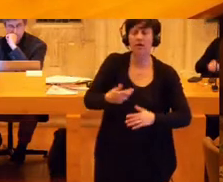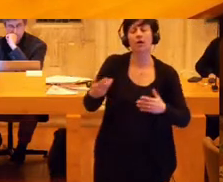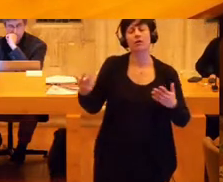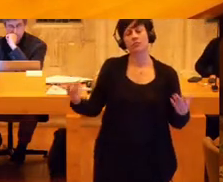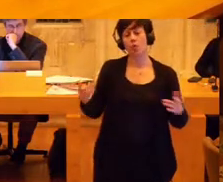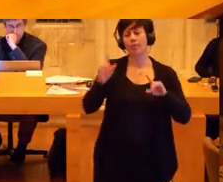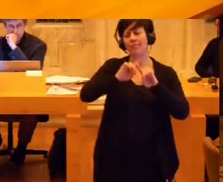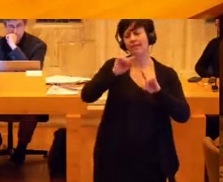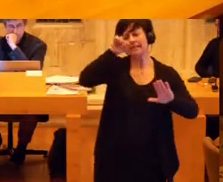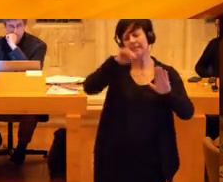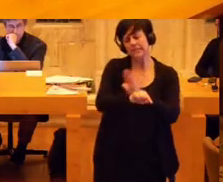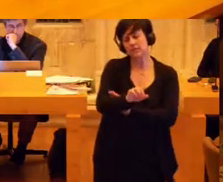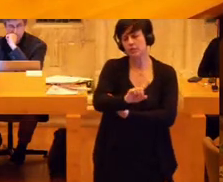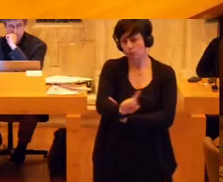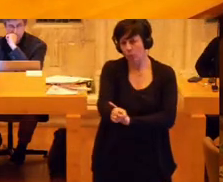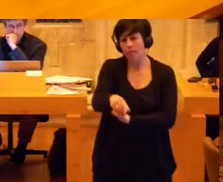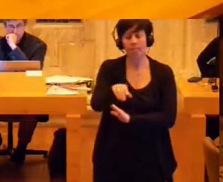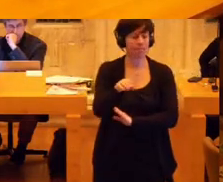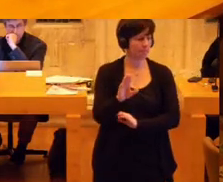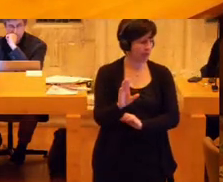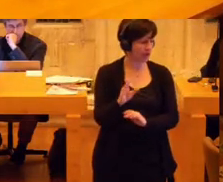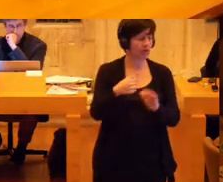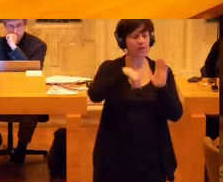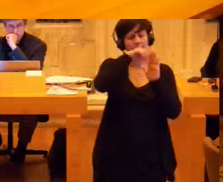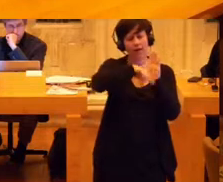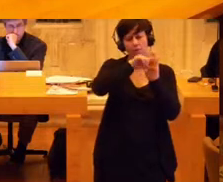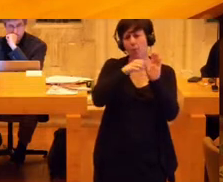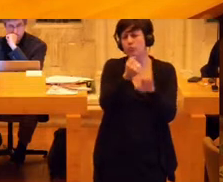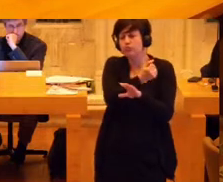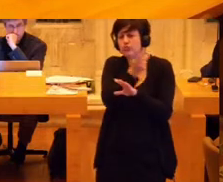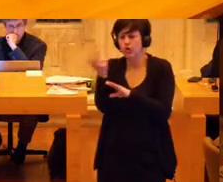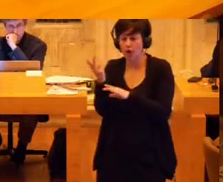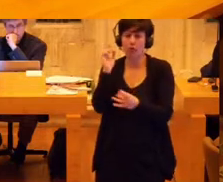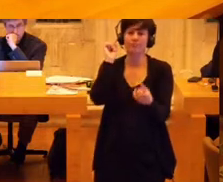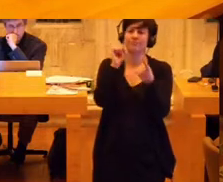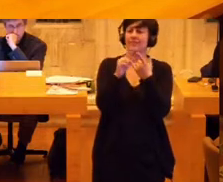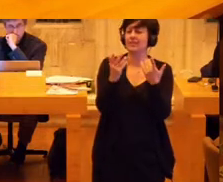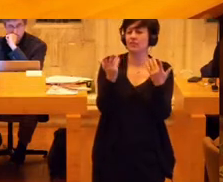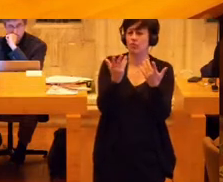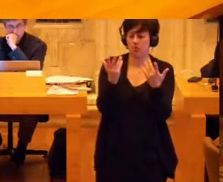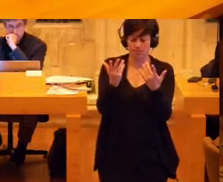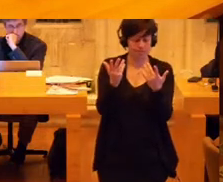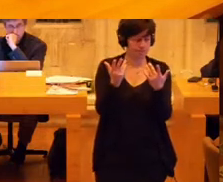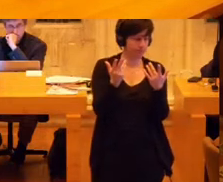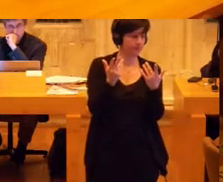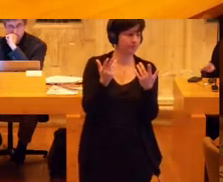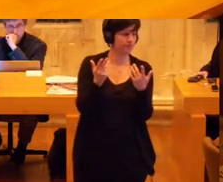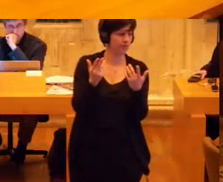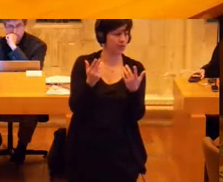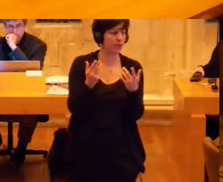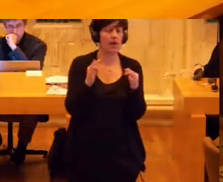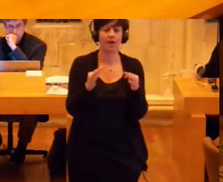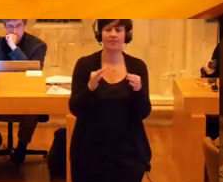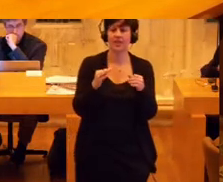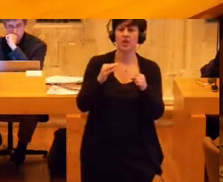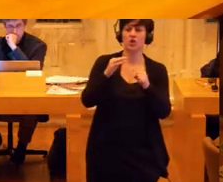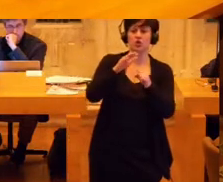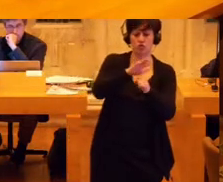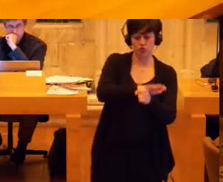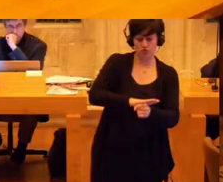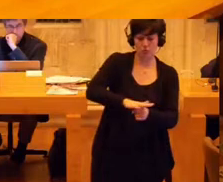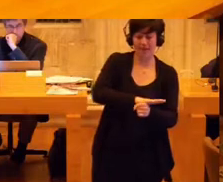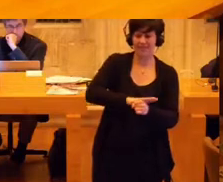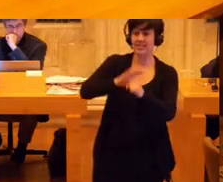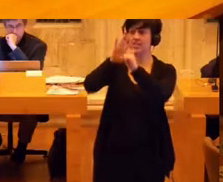détail des différents règlements. Là, l'objectif a été d'encadrer à la fois la superficie et la densité pour